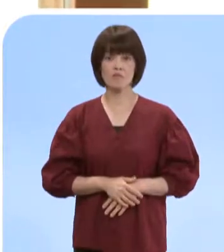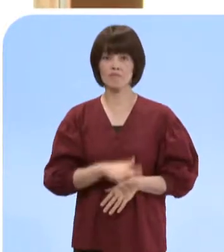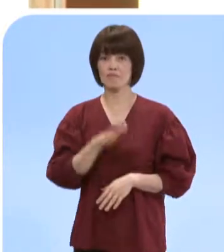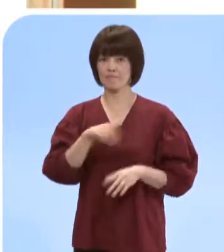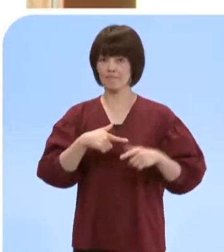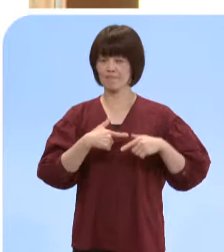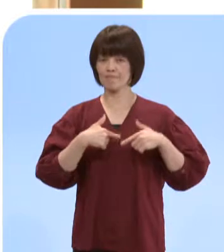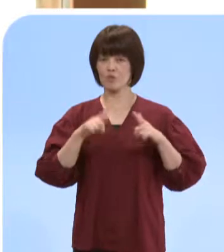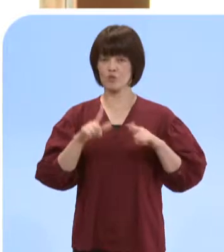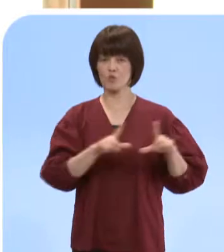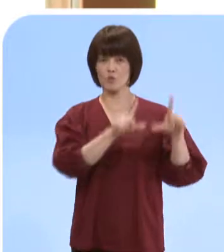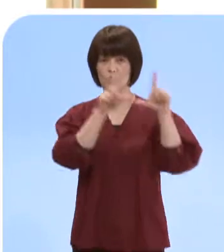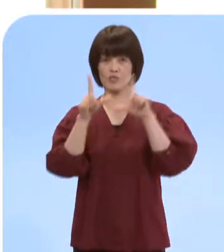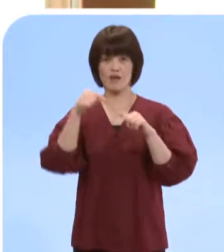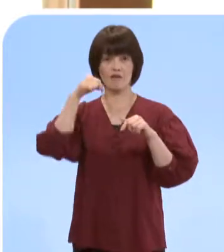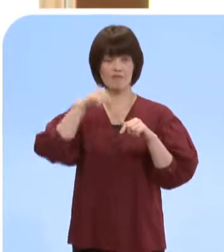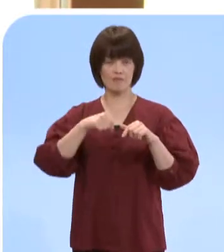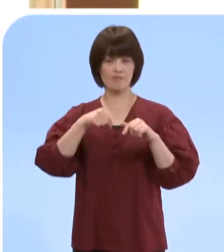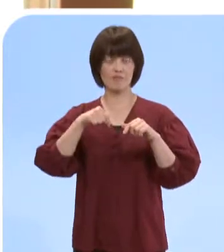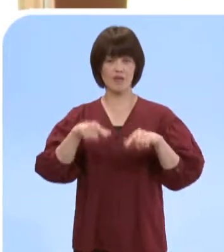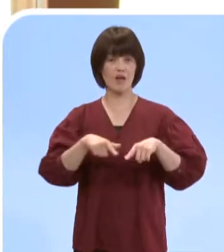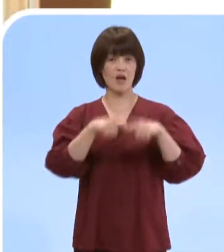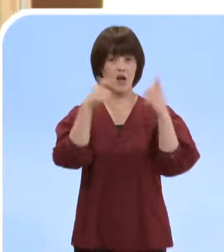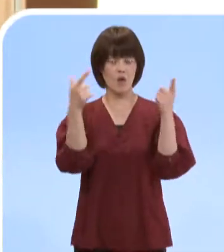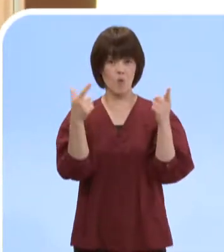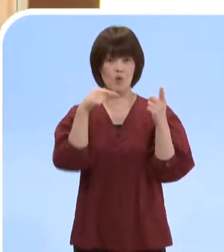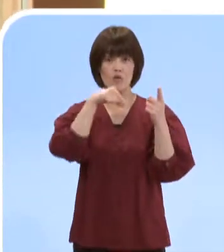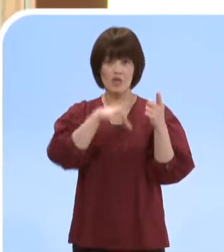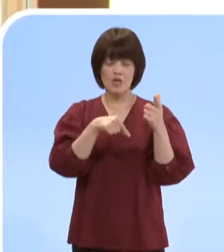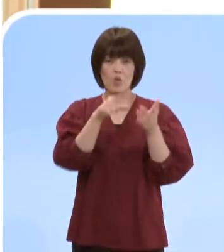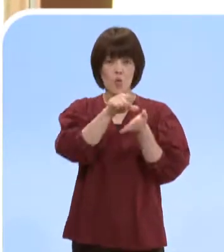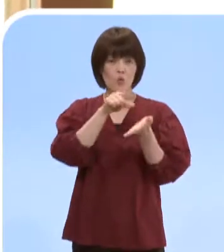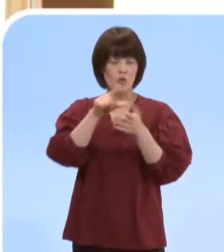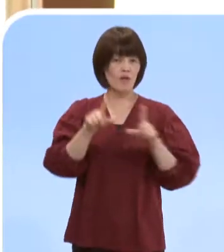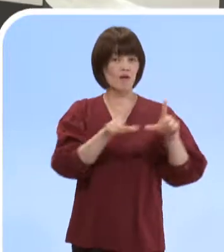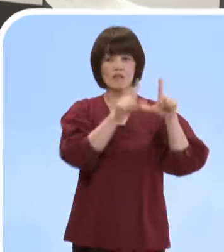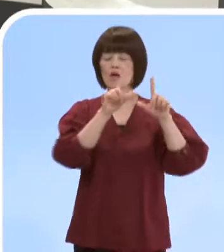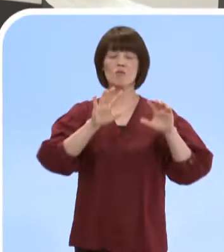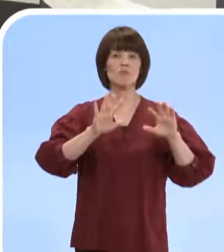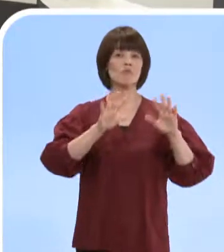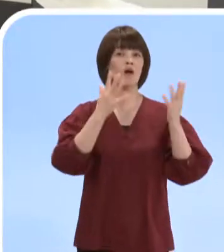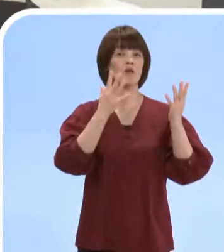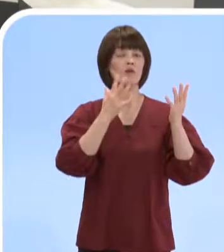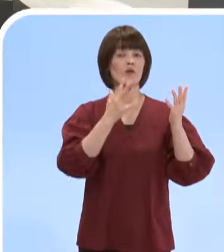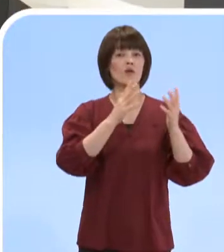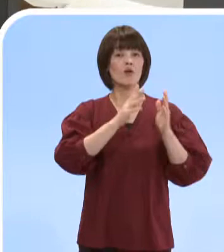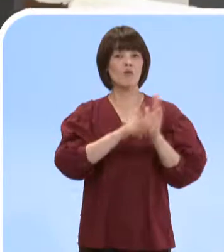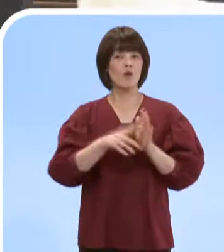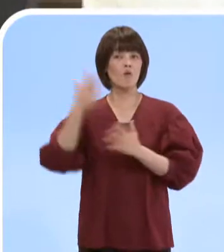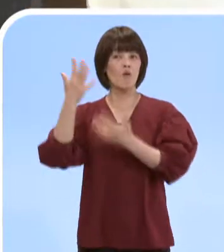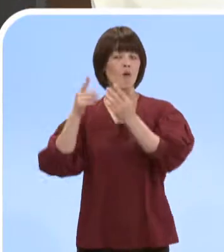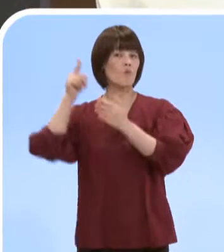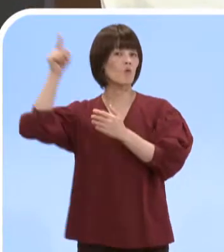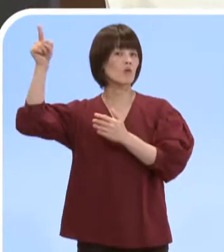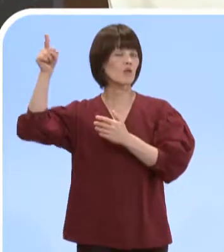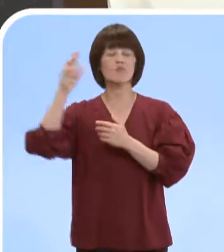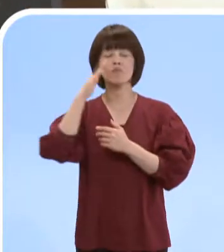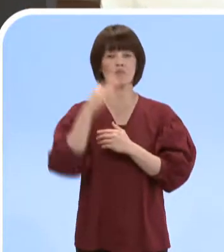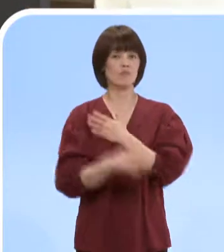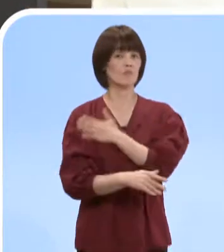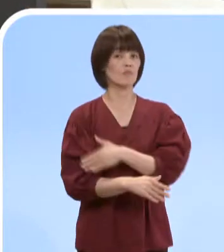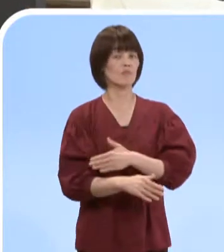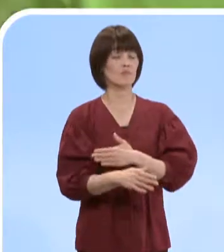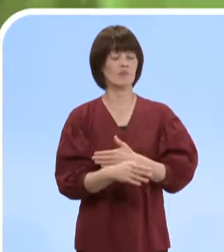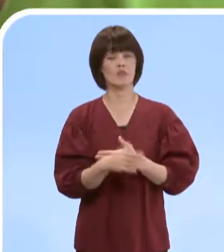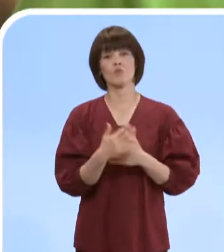でこの木材を取り入れた生活をされてない方とかでしたらなかなかちょっと森に遠